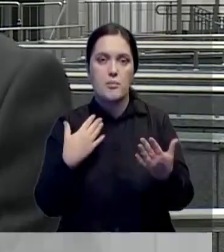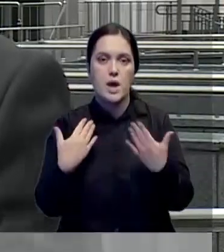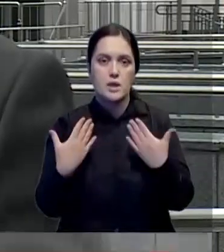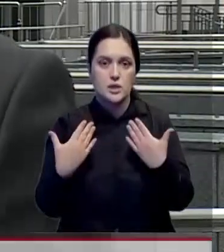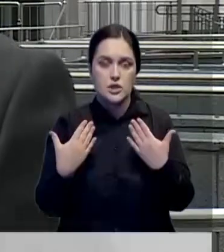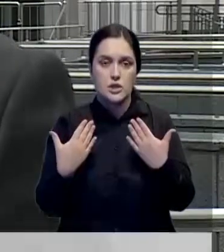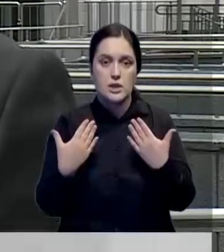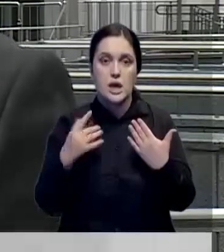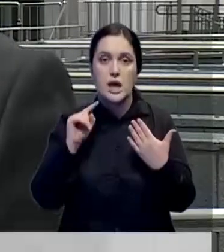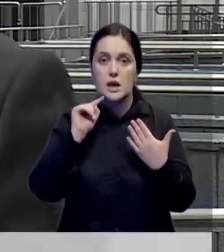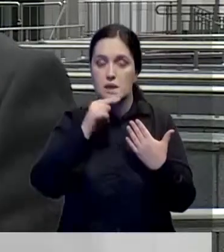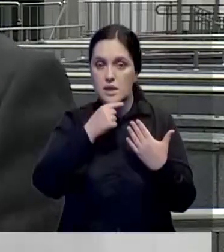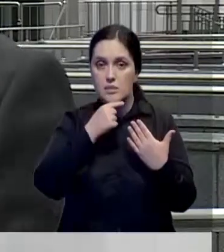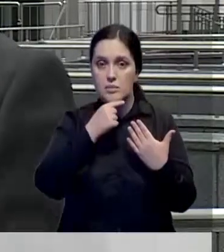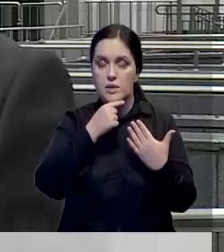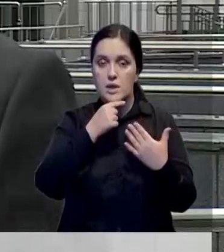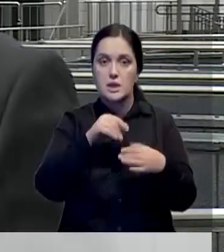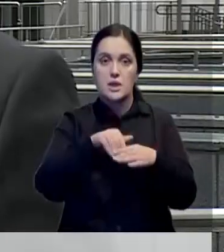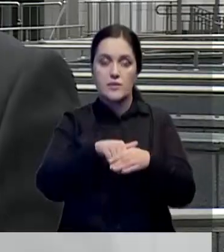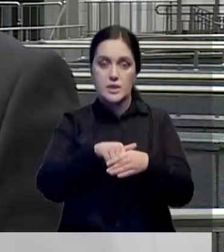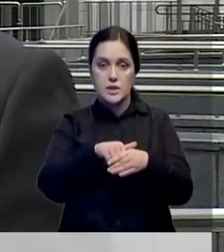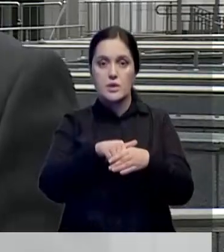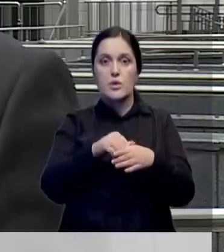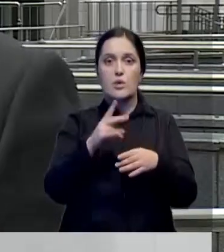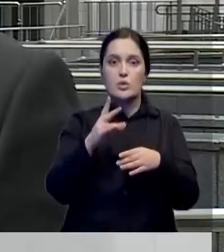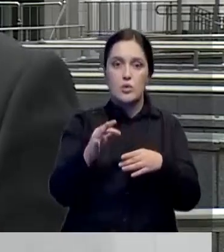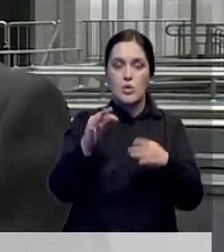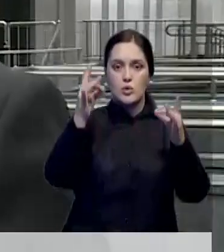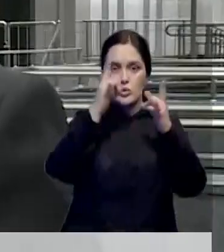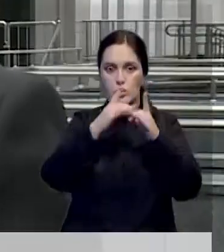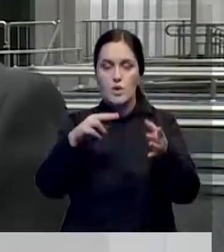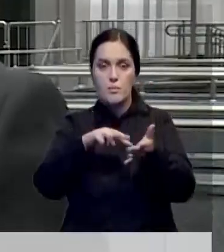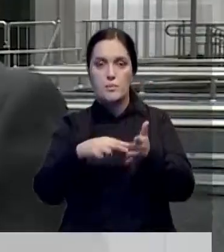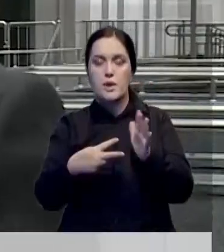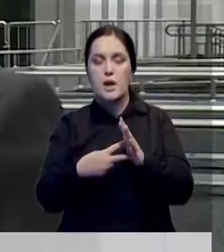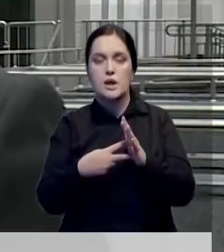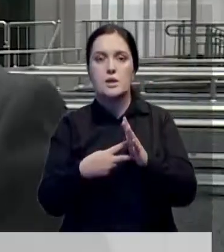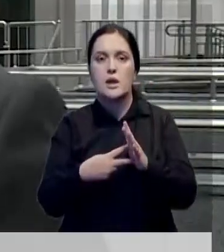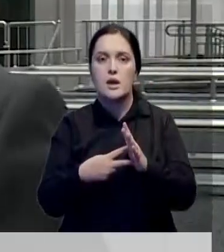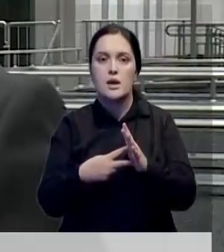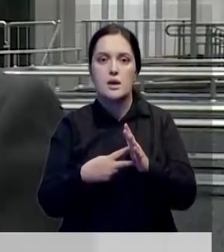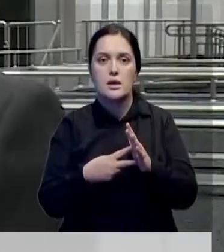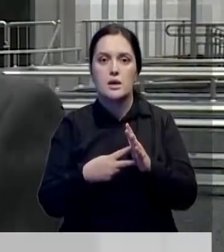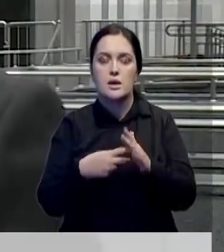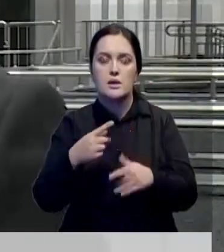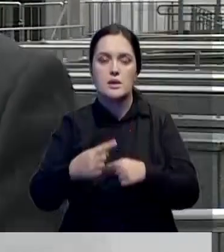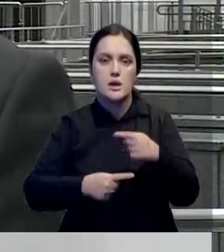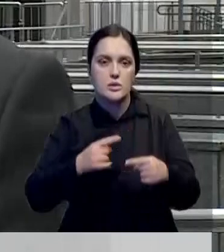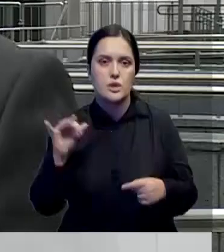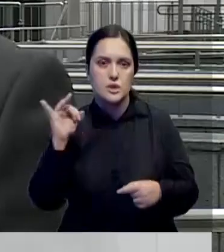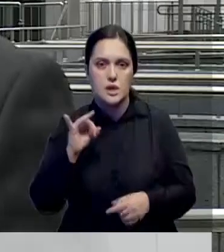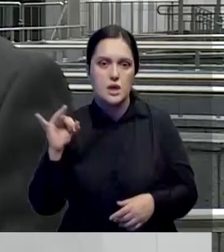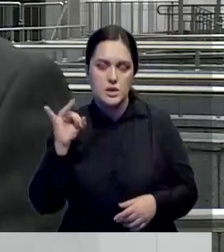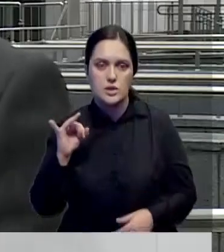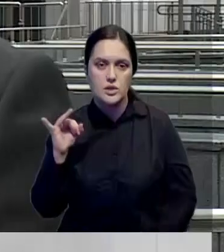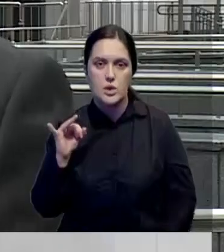не только экономическим, каких-то там инвестициям и так далее, но и в культурном плане. Культурно, духовно, традиционно, исторически,